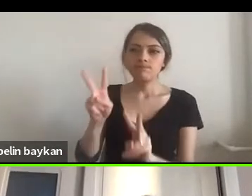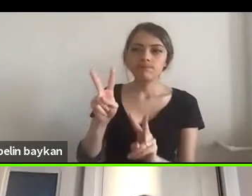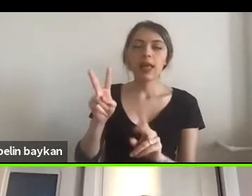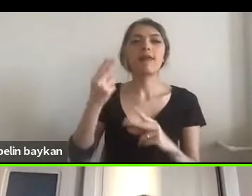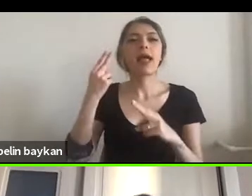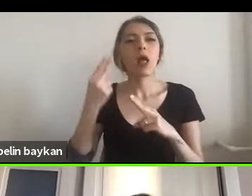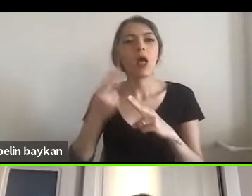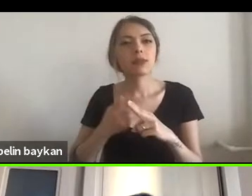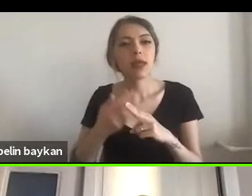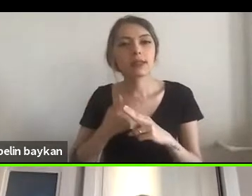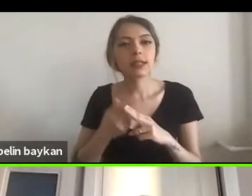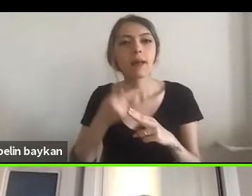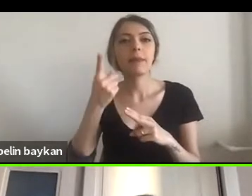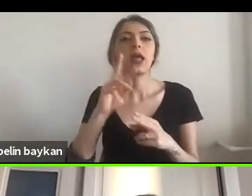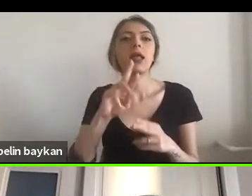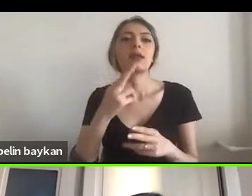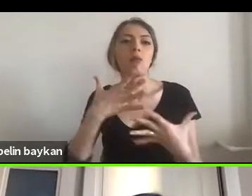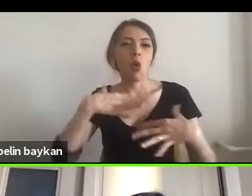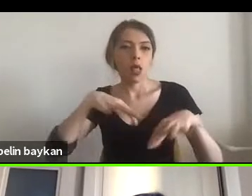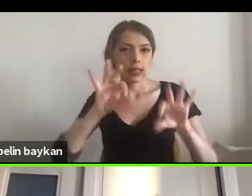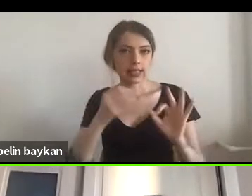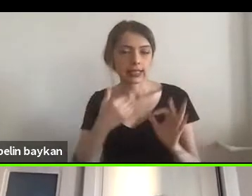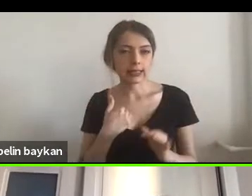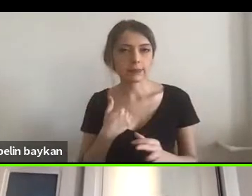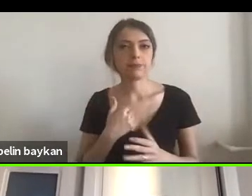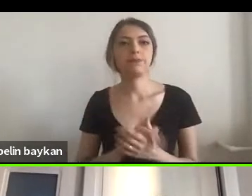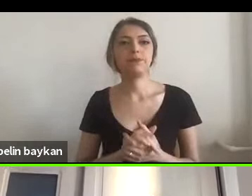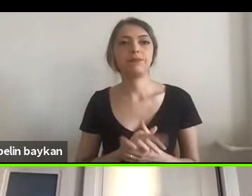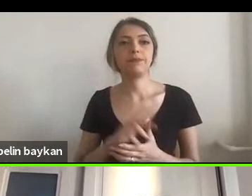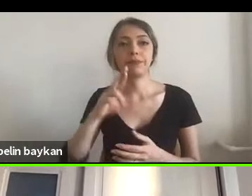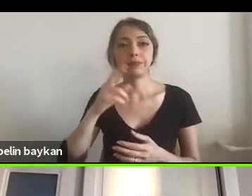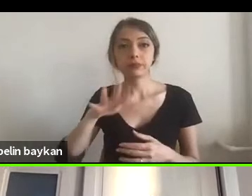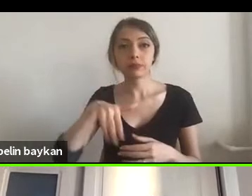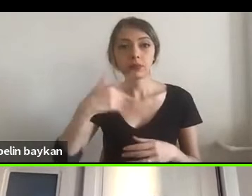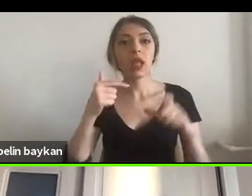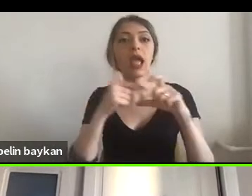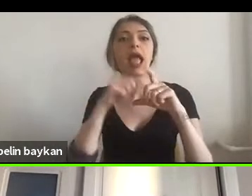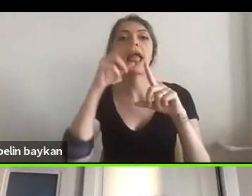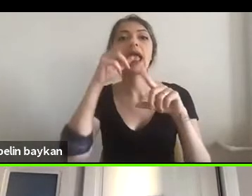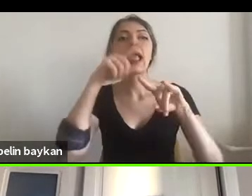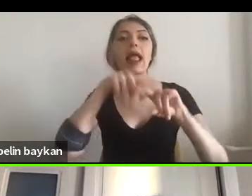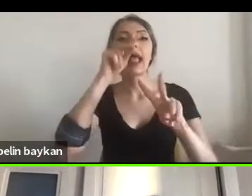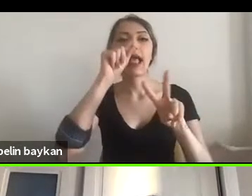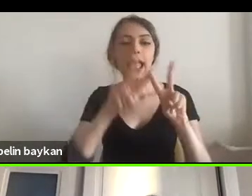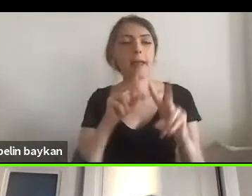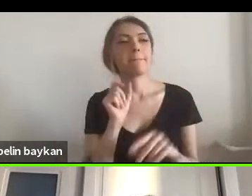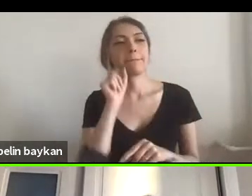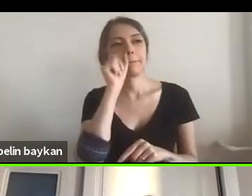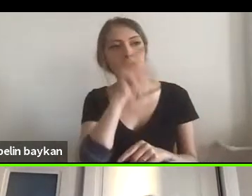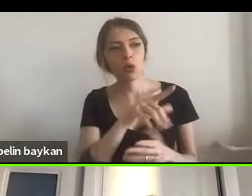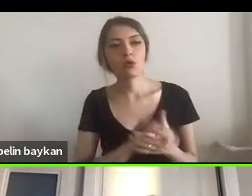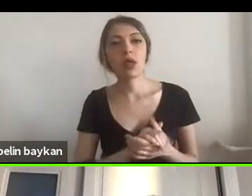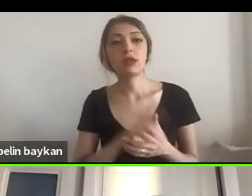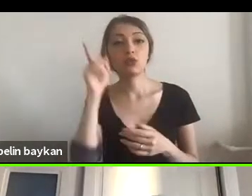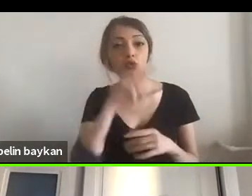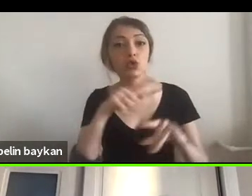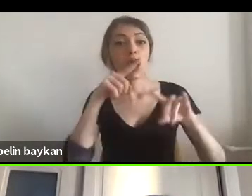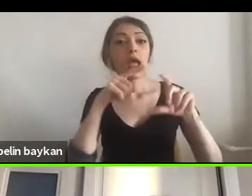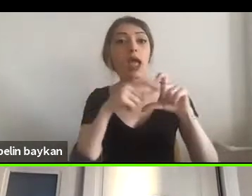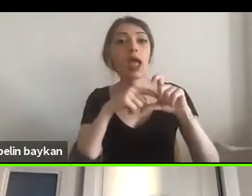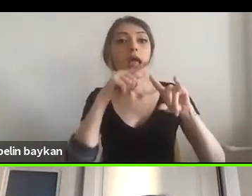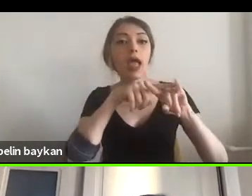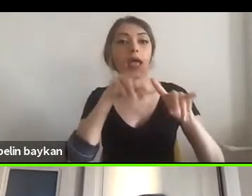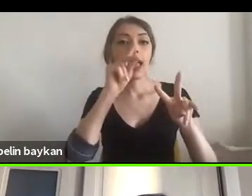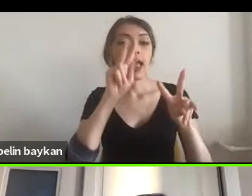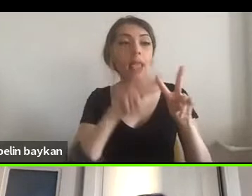taslağı teslim etmeden önce EY'in ile paylaştık. Bence sürecin en önemli aşamalarından bir tanesi buydu. Çünkü EY'in rapor üzerine çok faydalı